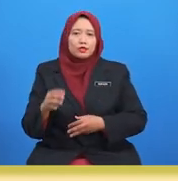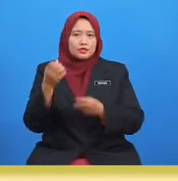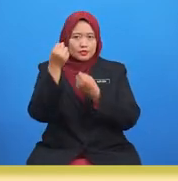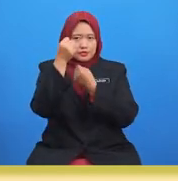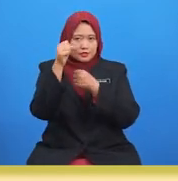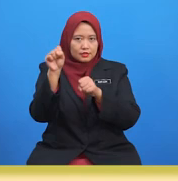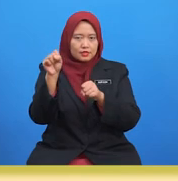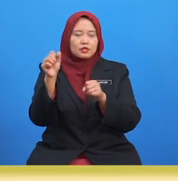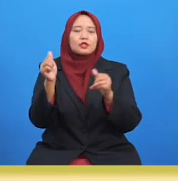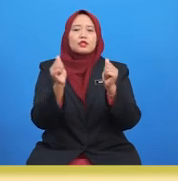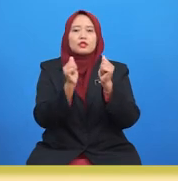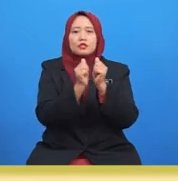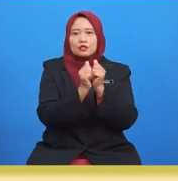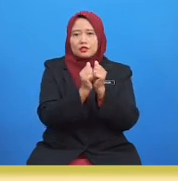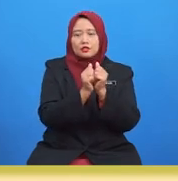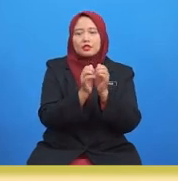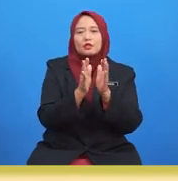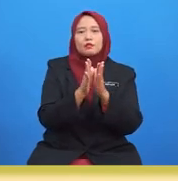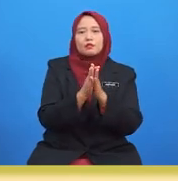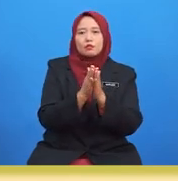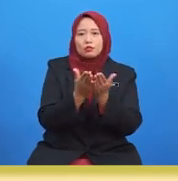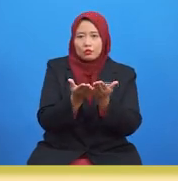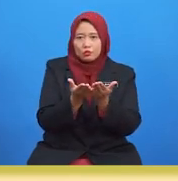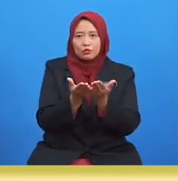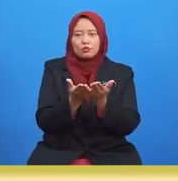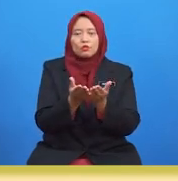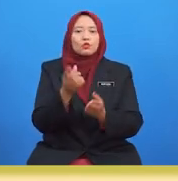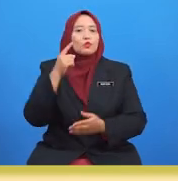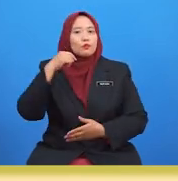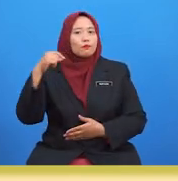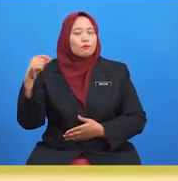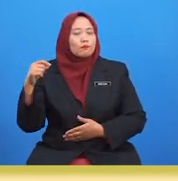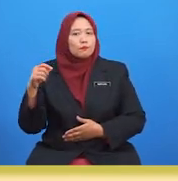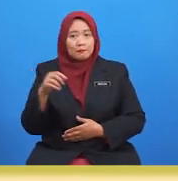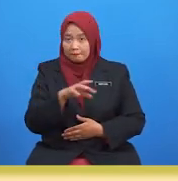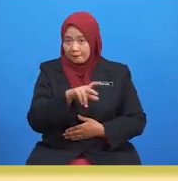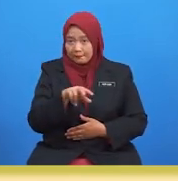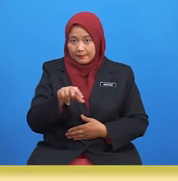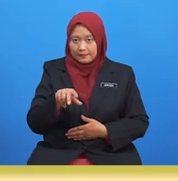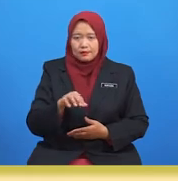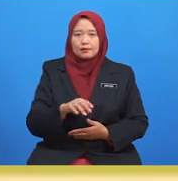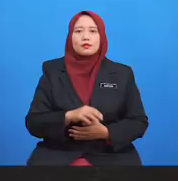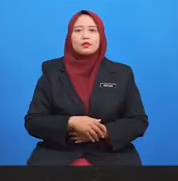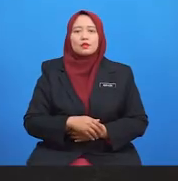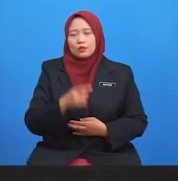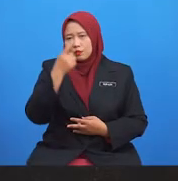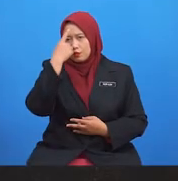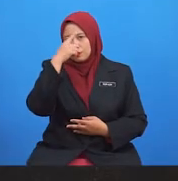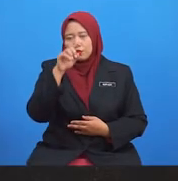membuat catatan serta pengiraan sepanjang pembelajaran kita.